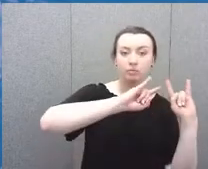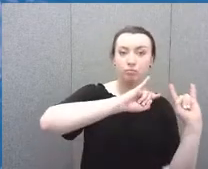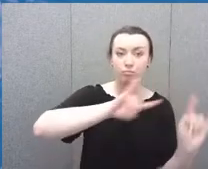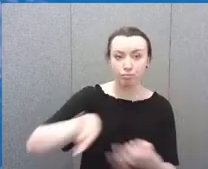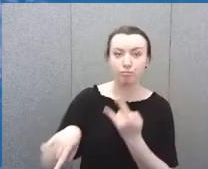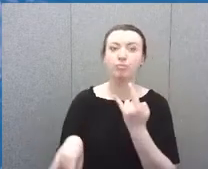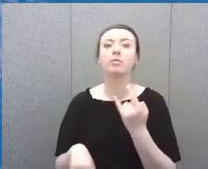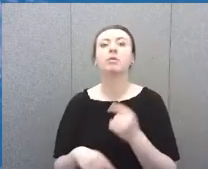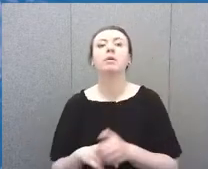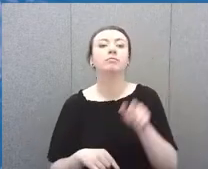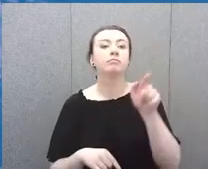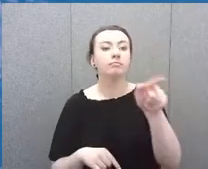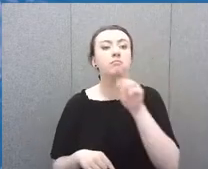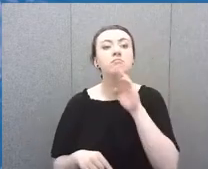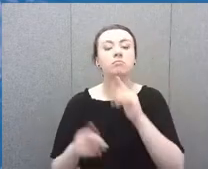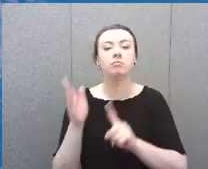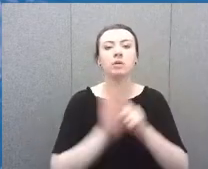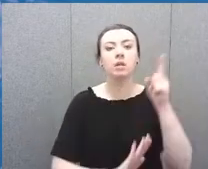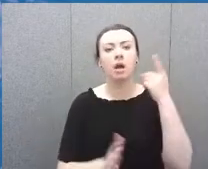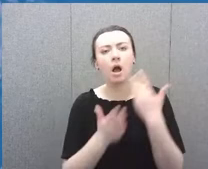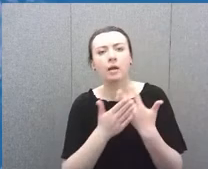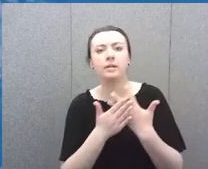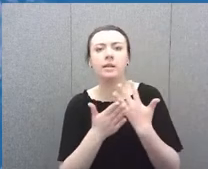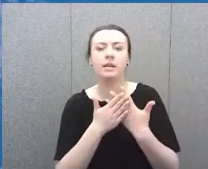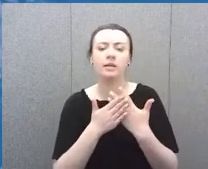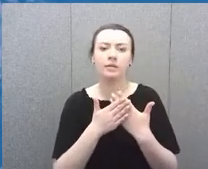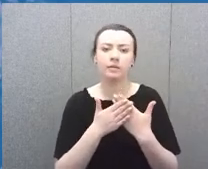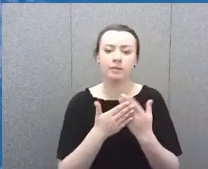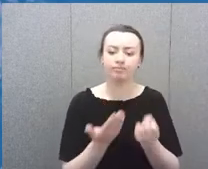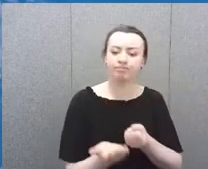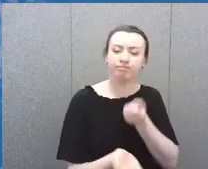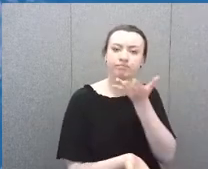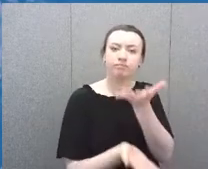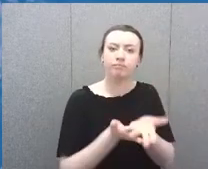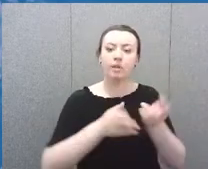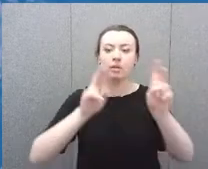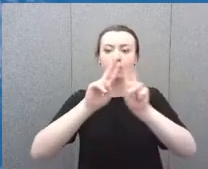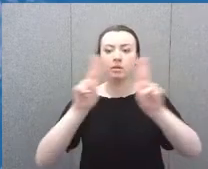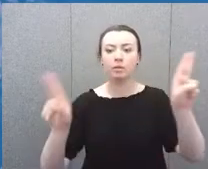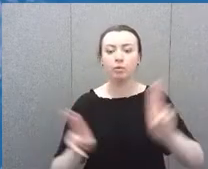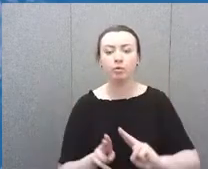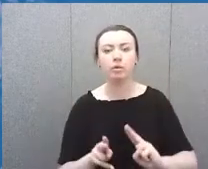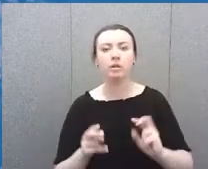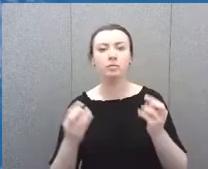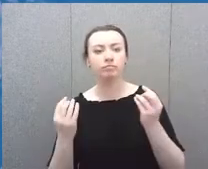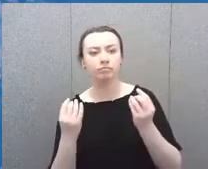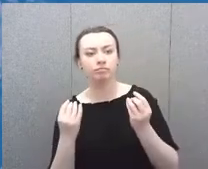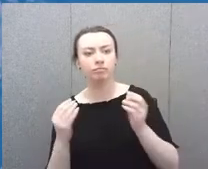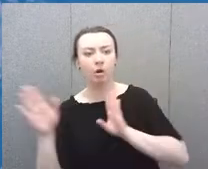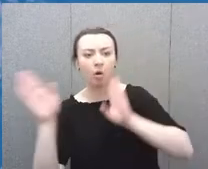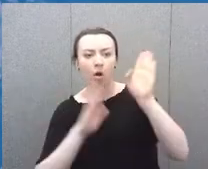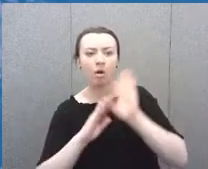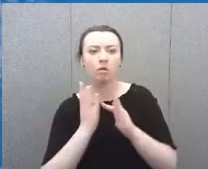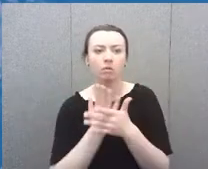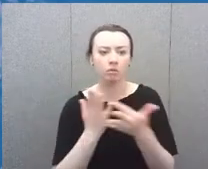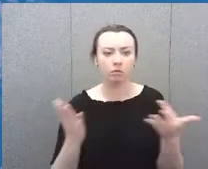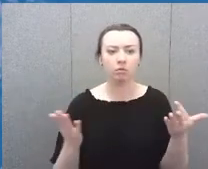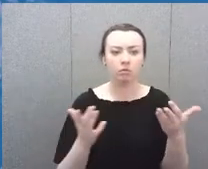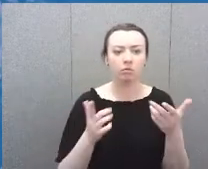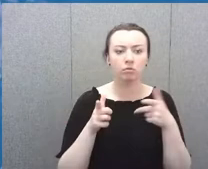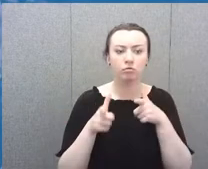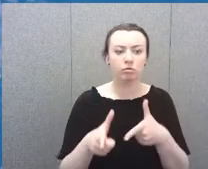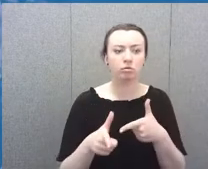очень активной на международной арене, потому что это даже более активная деятельность, чем в